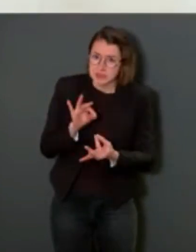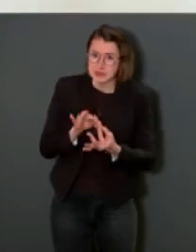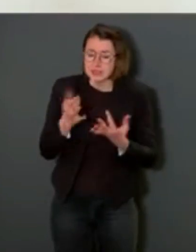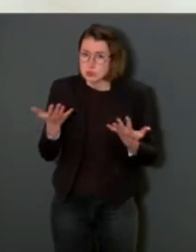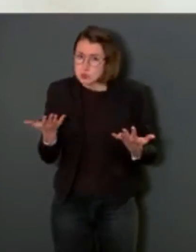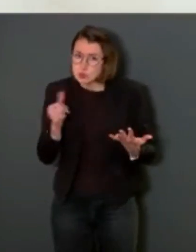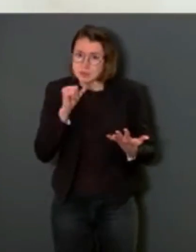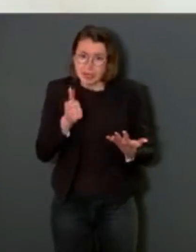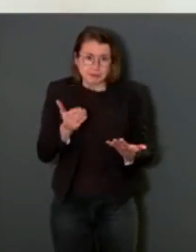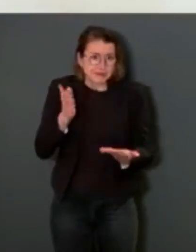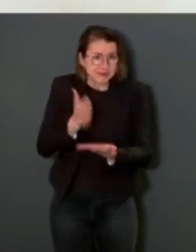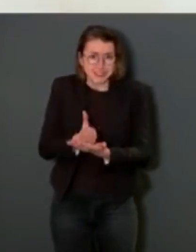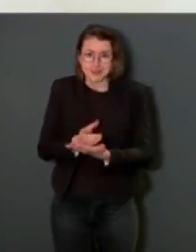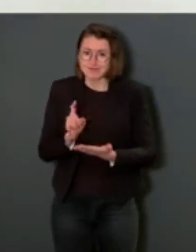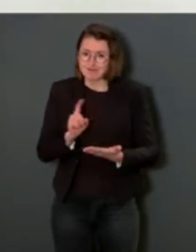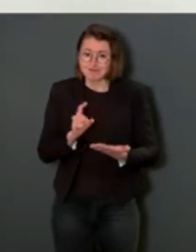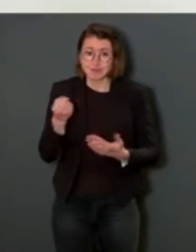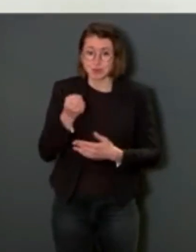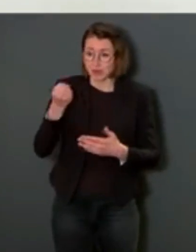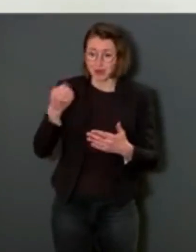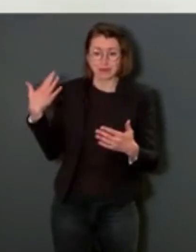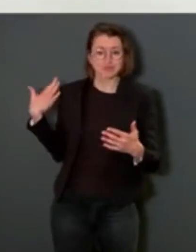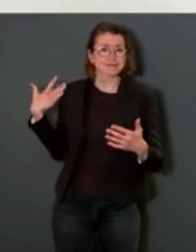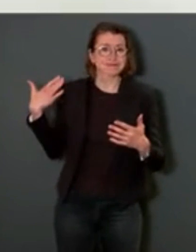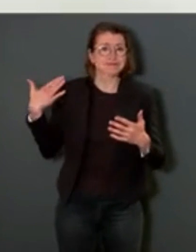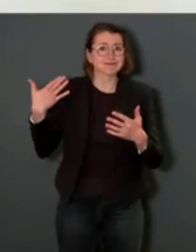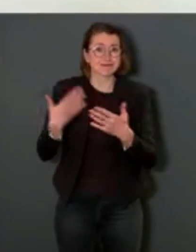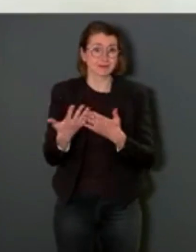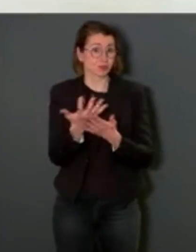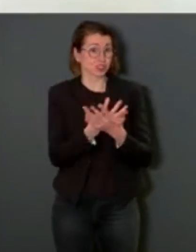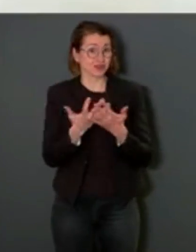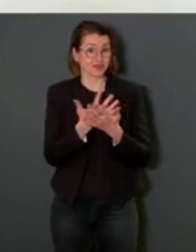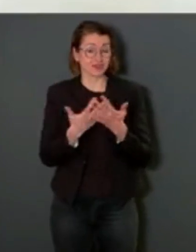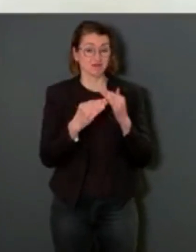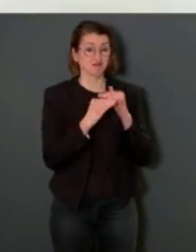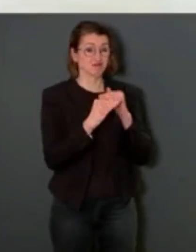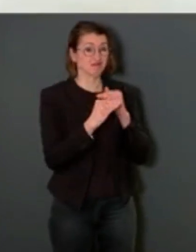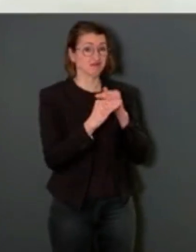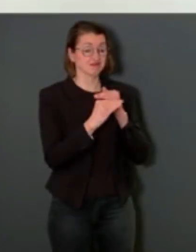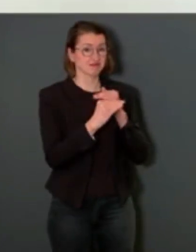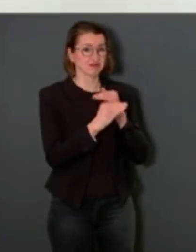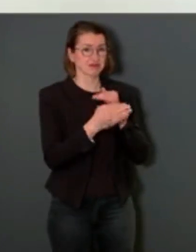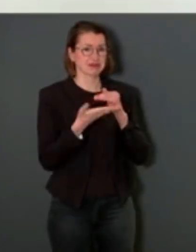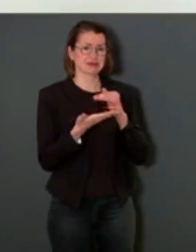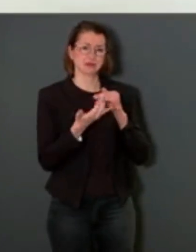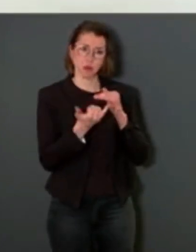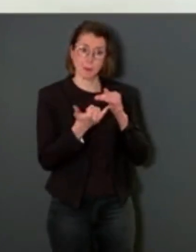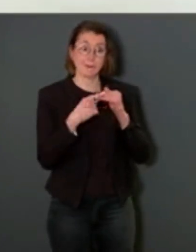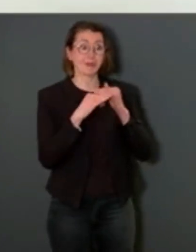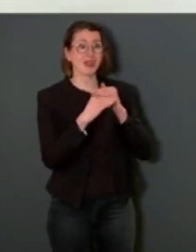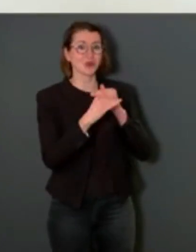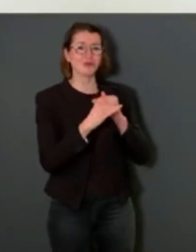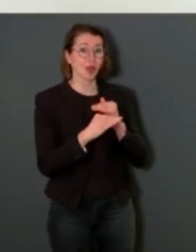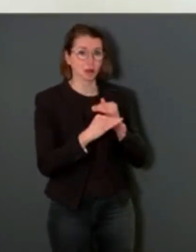après des semaines où les chiffres étaient à un plateau qui était assez élevé, nous avons